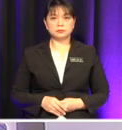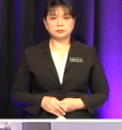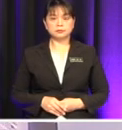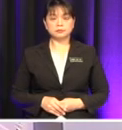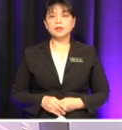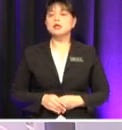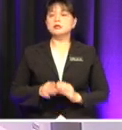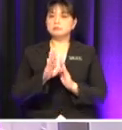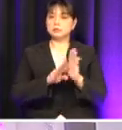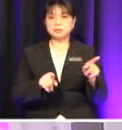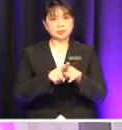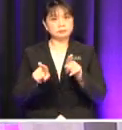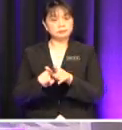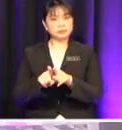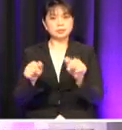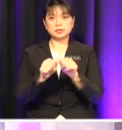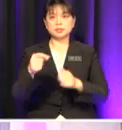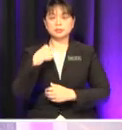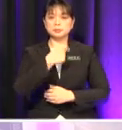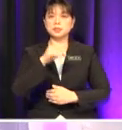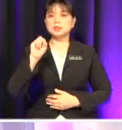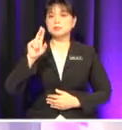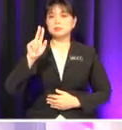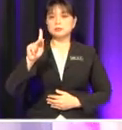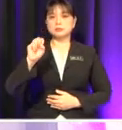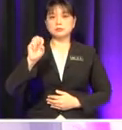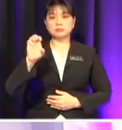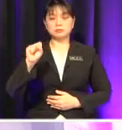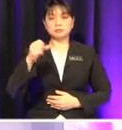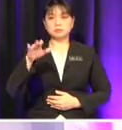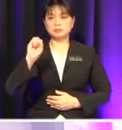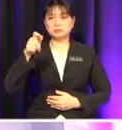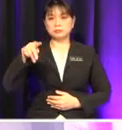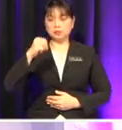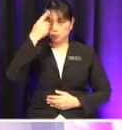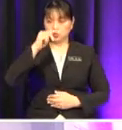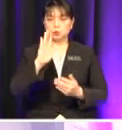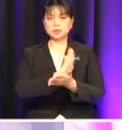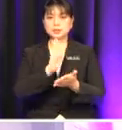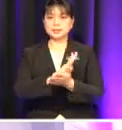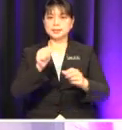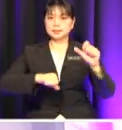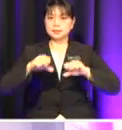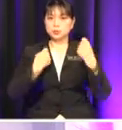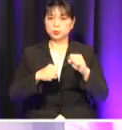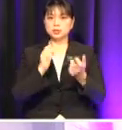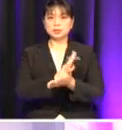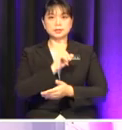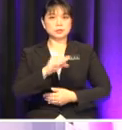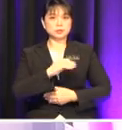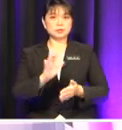bersama kami bagi kertas yang suka kertas 1 dan kertas 2